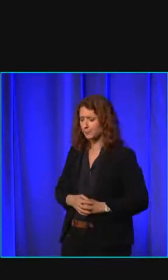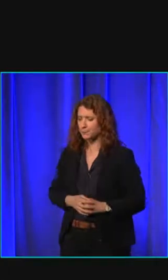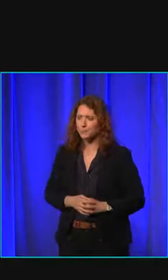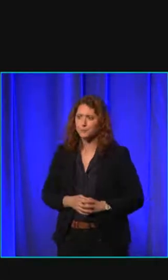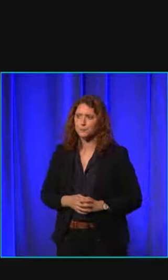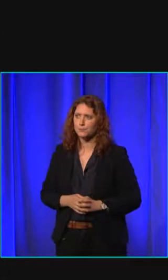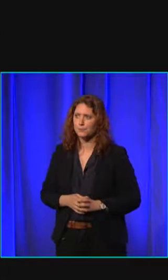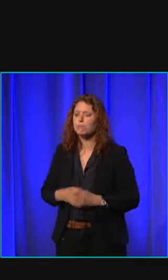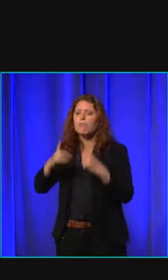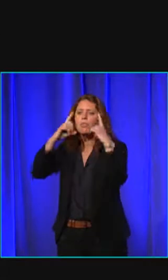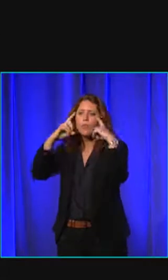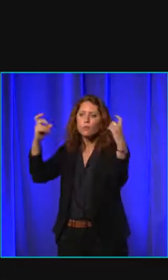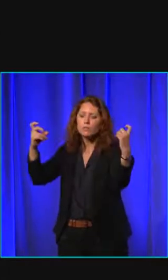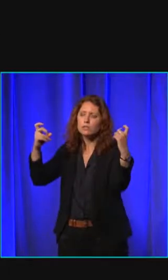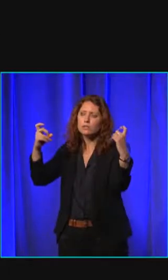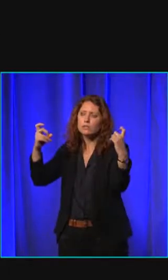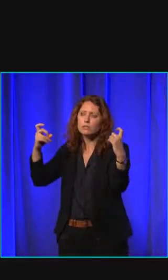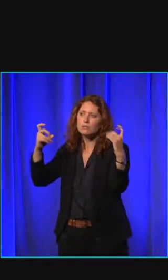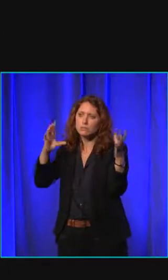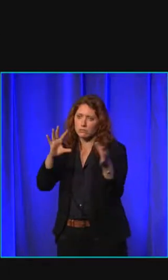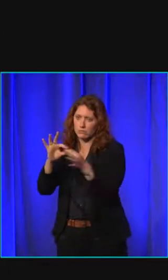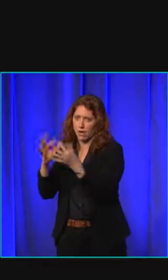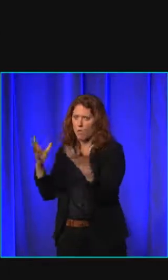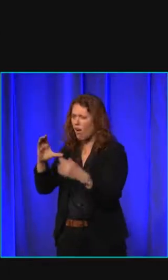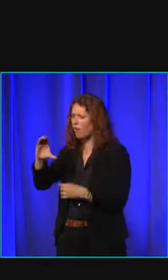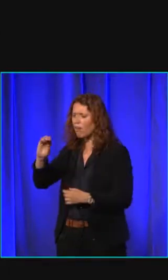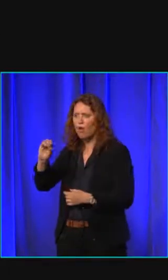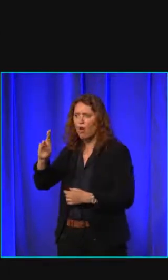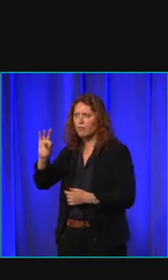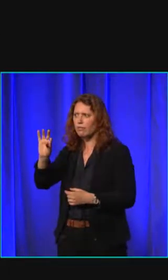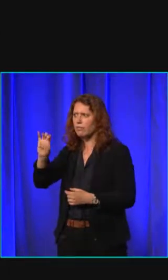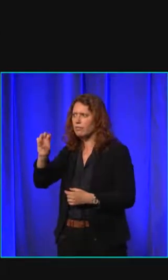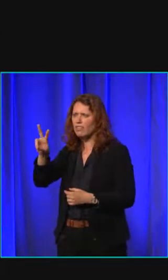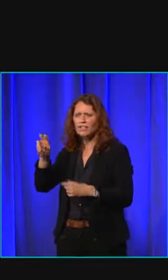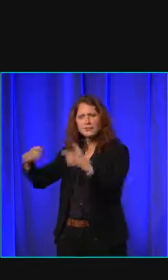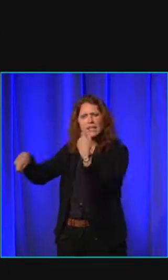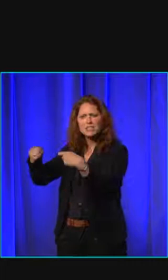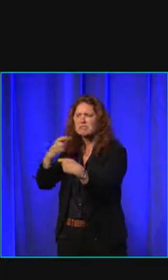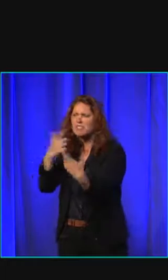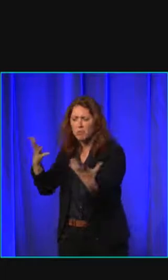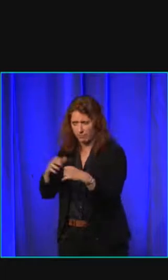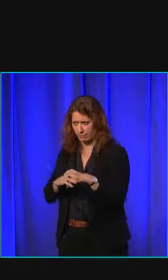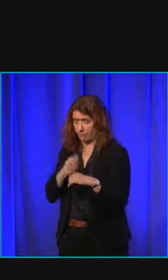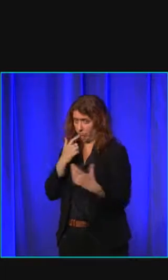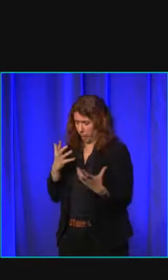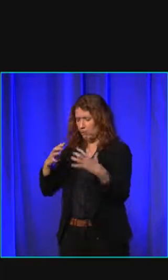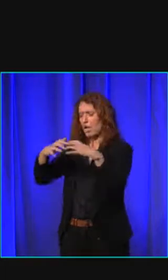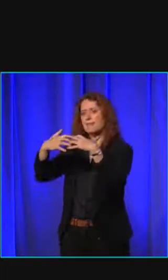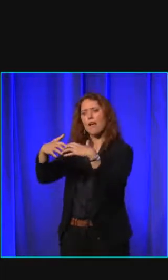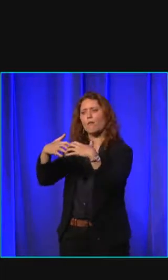Ce champ théorique fait référence à la plasticité corticale. Qu'est-ce que ça veut dire ? Ça veut dire que le cerveau, vous savez, le cerveau, c'est un petit peu